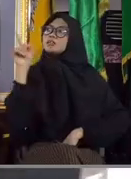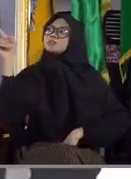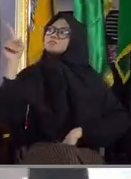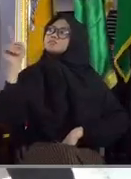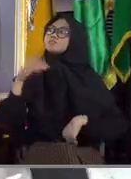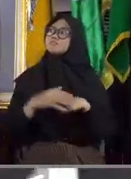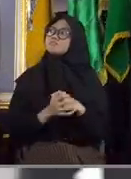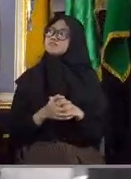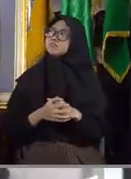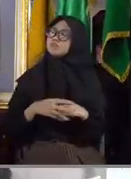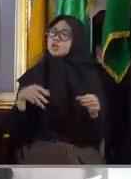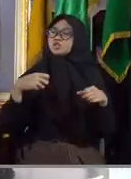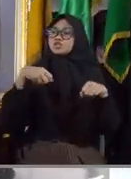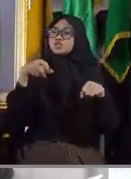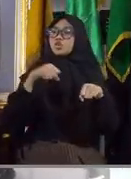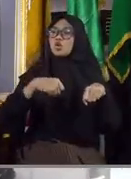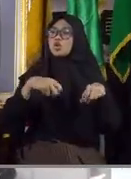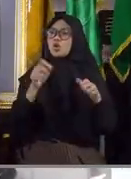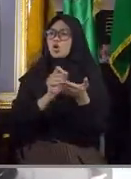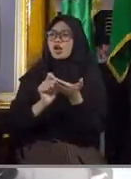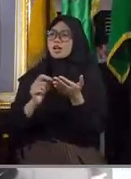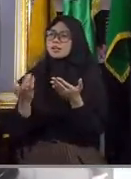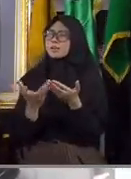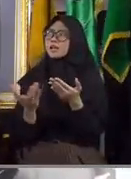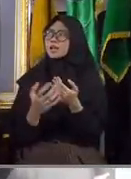ya Mbak sekolahnya dimana